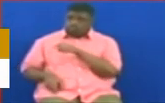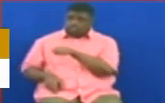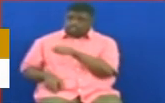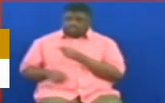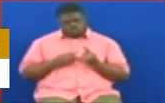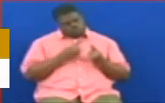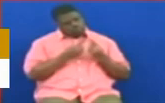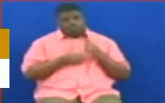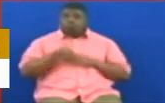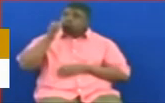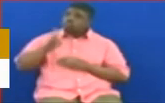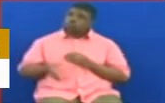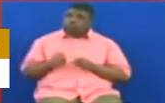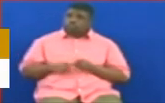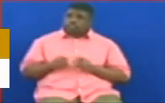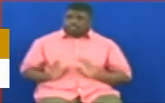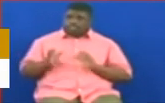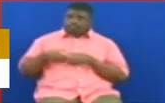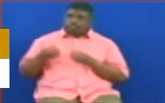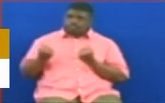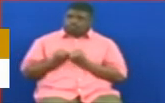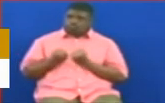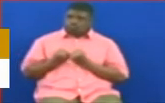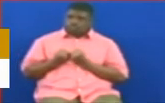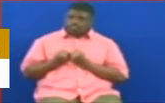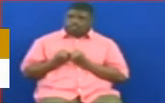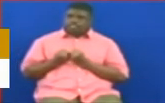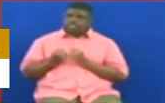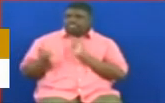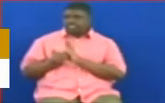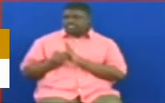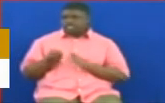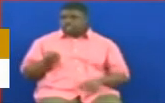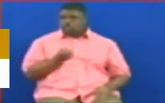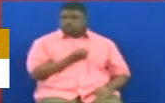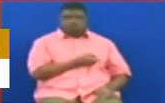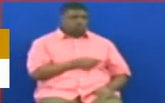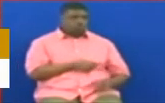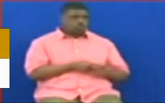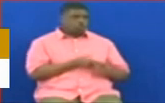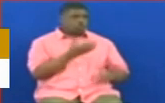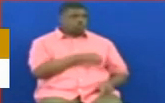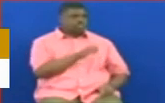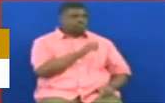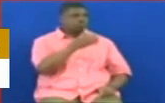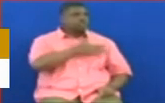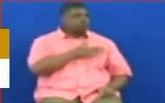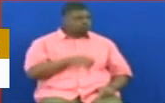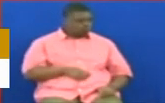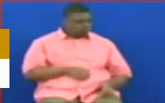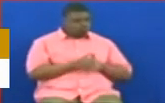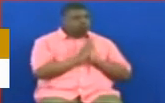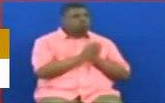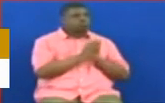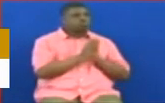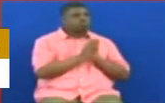niongee mwisho kamati uliyoiunda wakati nahitimisha, lakini sheria ndogo bila consultation ya waziri mwenzangu. Kwanza niwashukuru